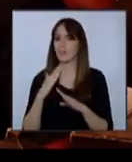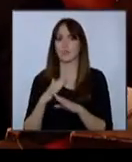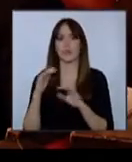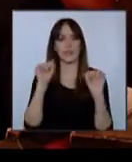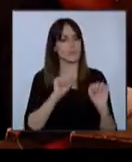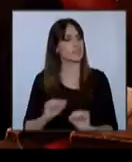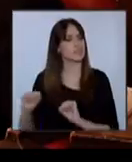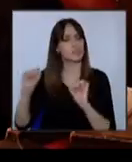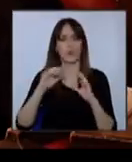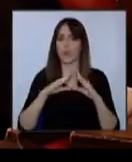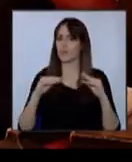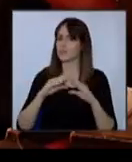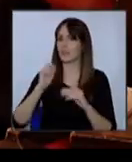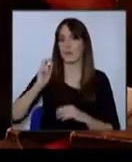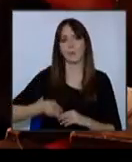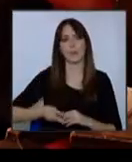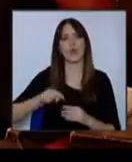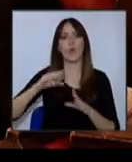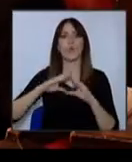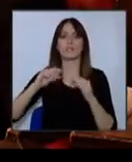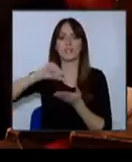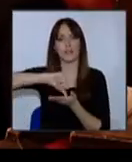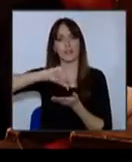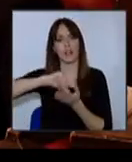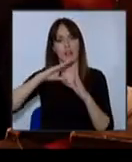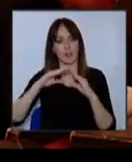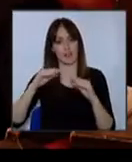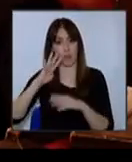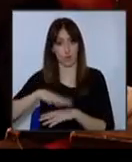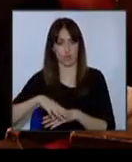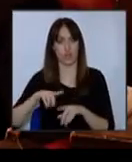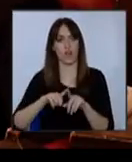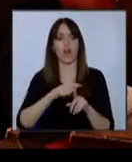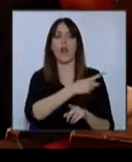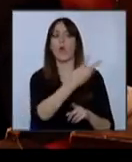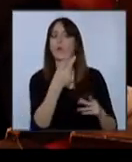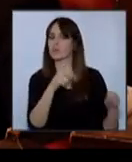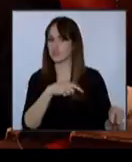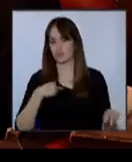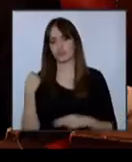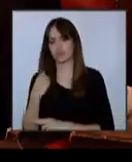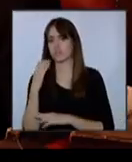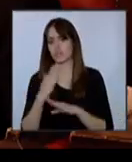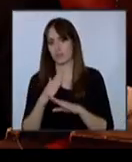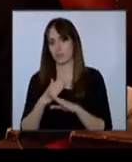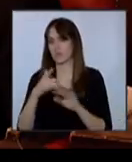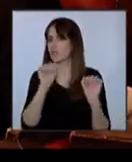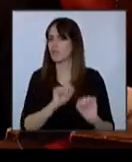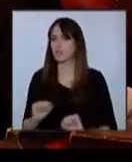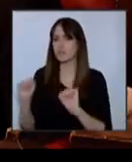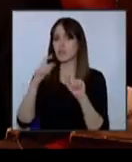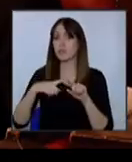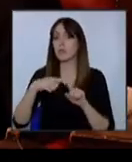Universitat de Vic, Universitat Central de Catalunya, a diferència d'altres grups d'aquest consistori. I hem estat uns ferms defensors perquè creiem